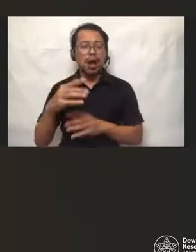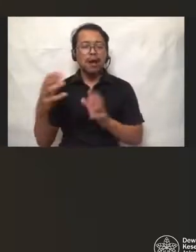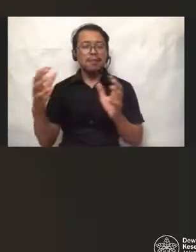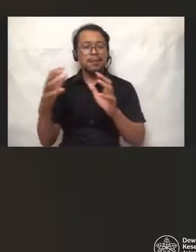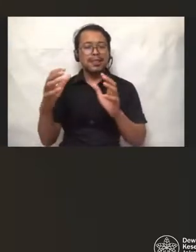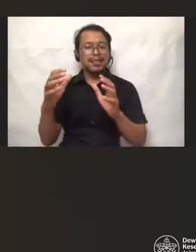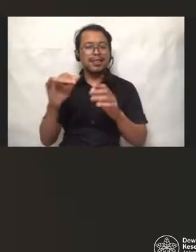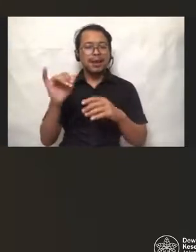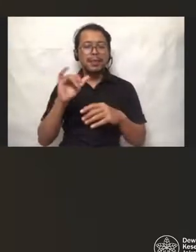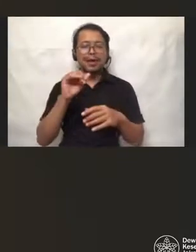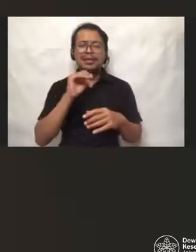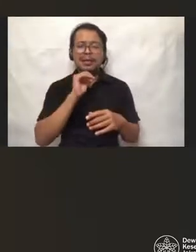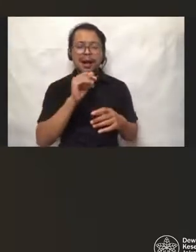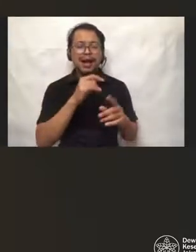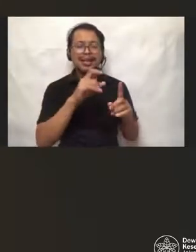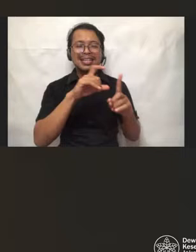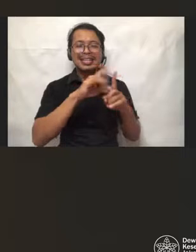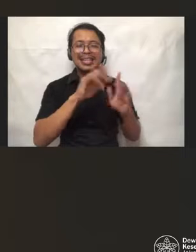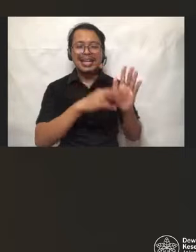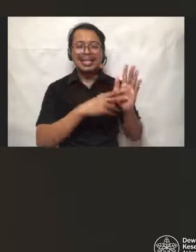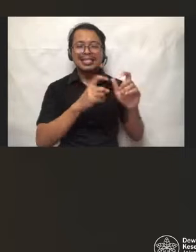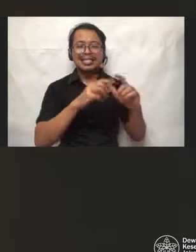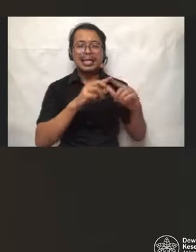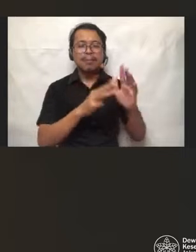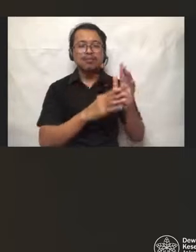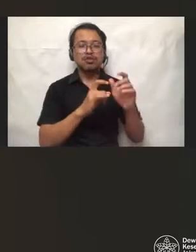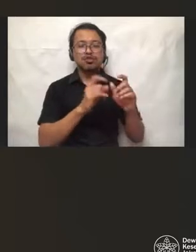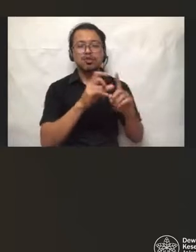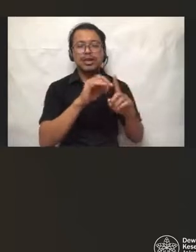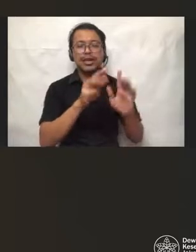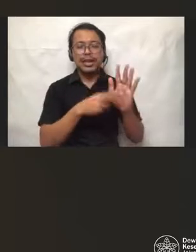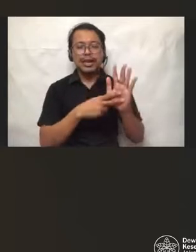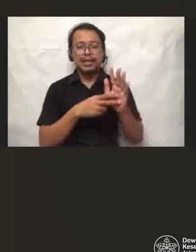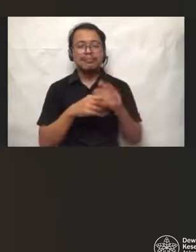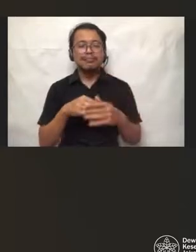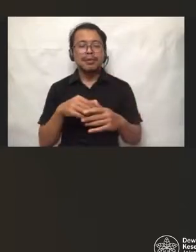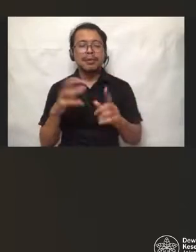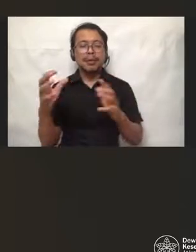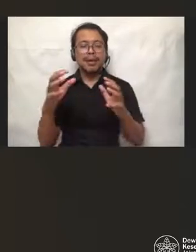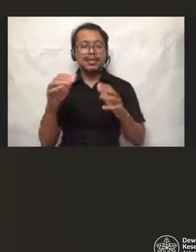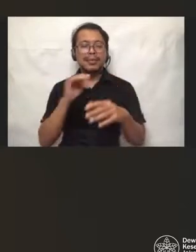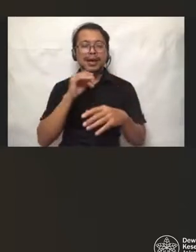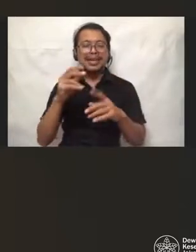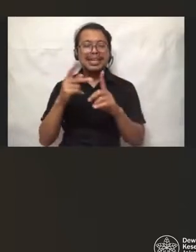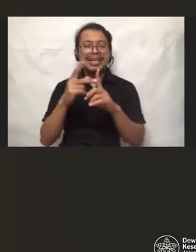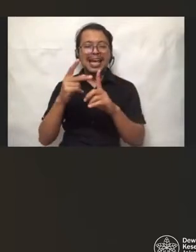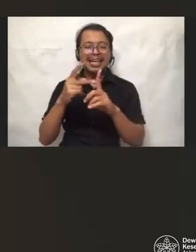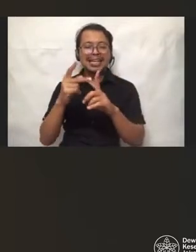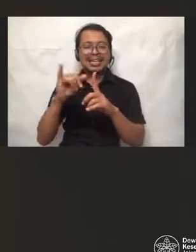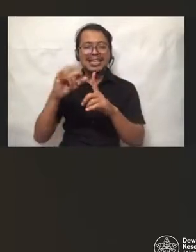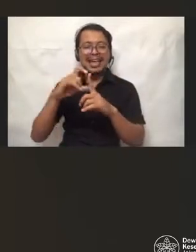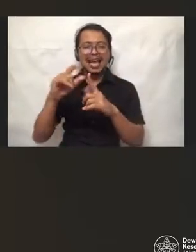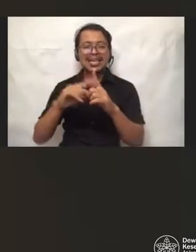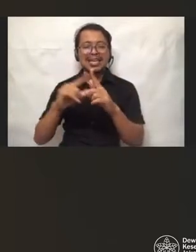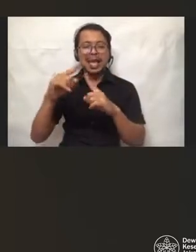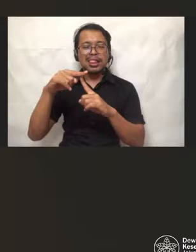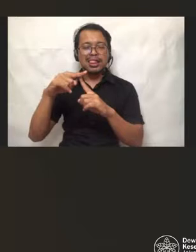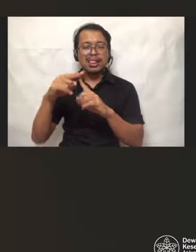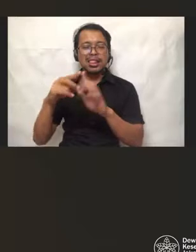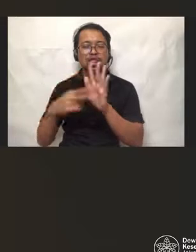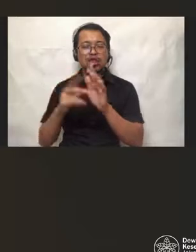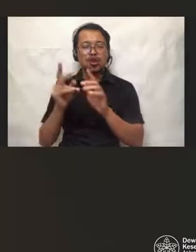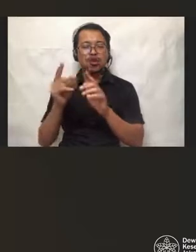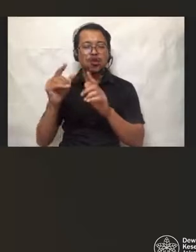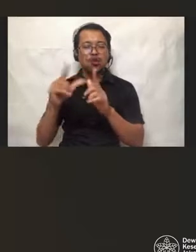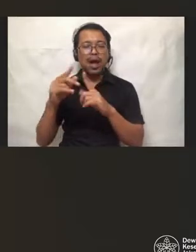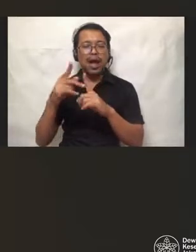dengan Dr. Din Samsudin dan Dr. Haji Hidayat Nur Wahid tentang berbagai aspek ajaran Islam termasuk